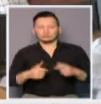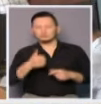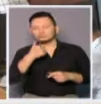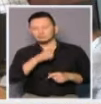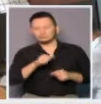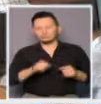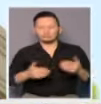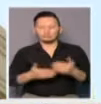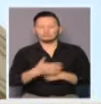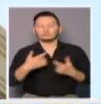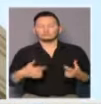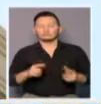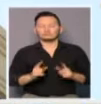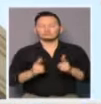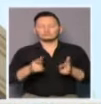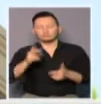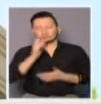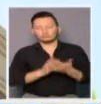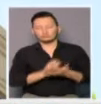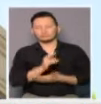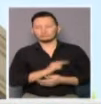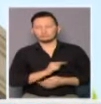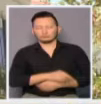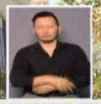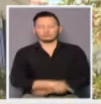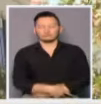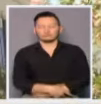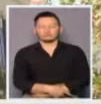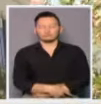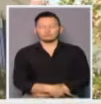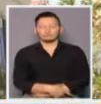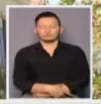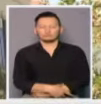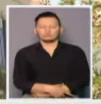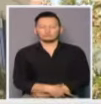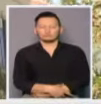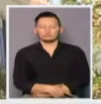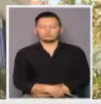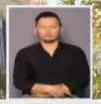тесты по новым условиям поступления на государственную службу. Эльвира Рахымжанқызы, Артур Ботпанов, служба новостей.